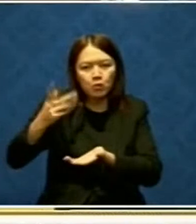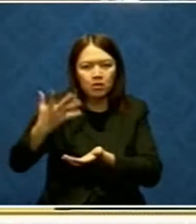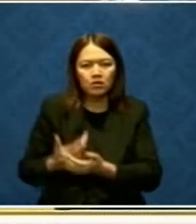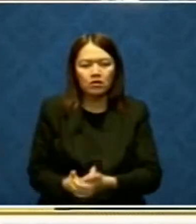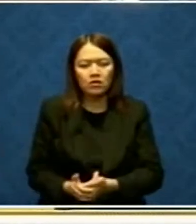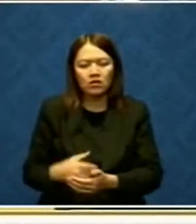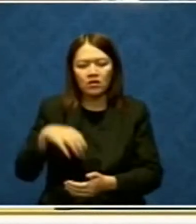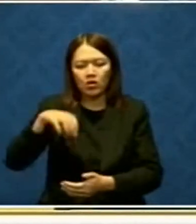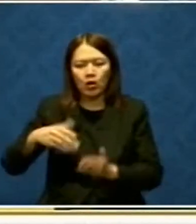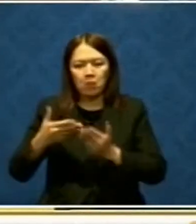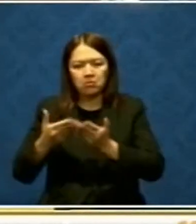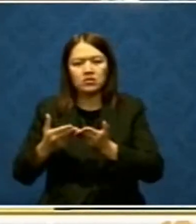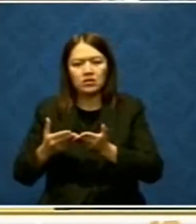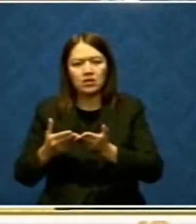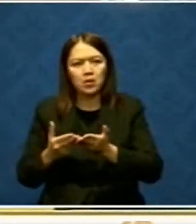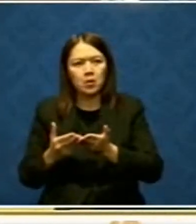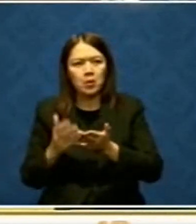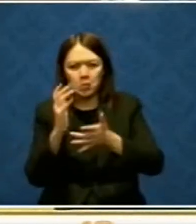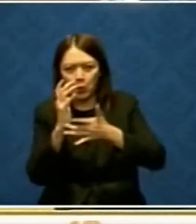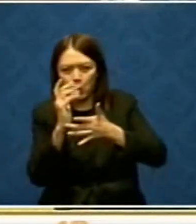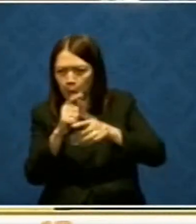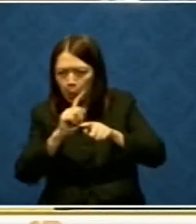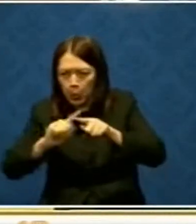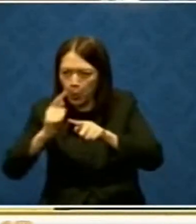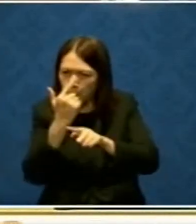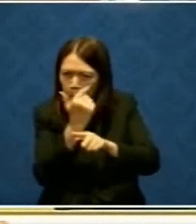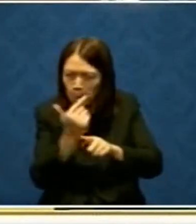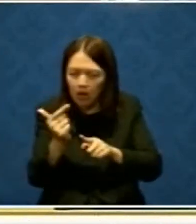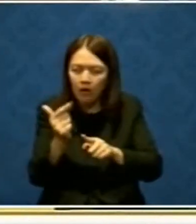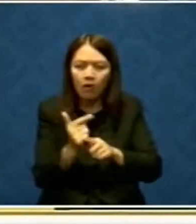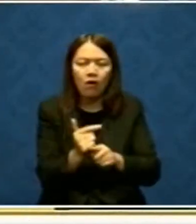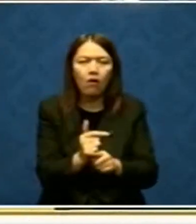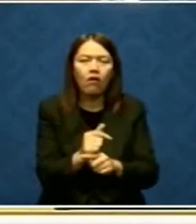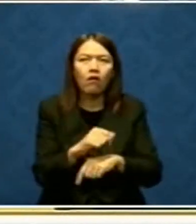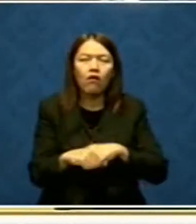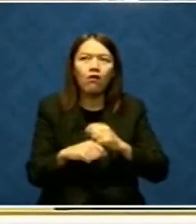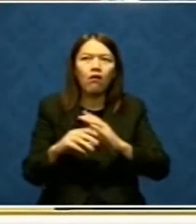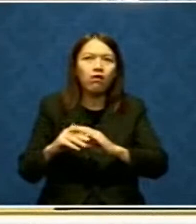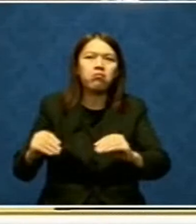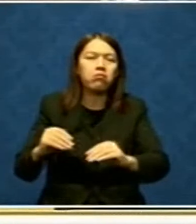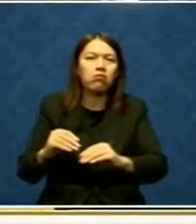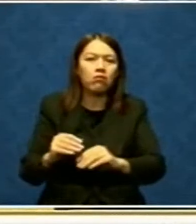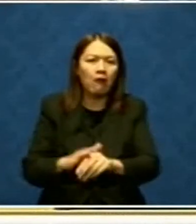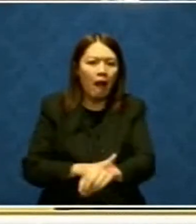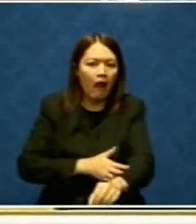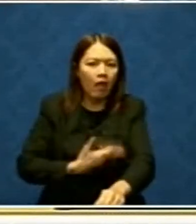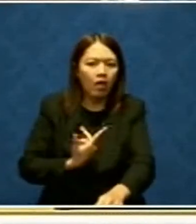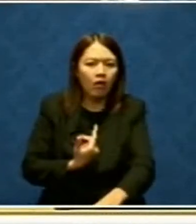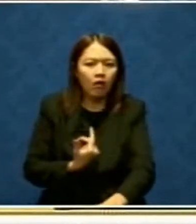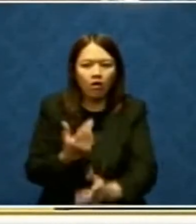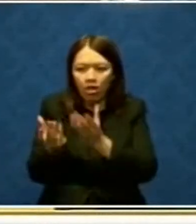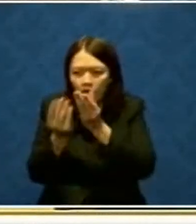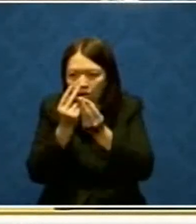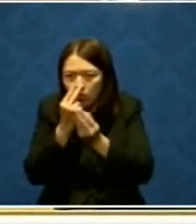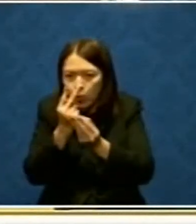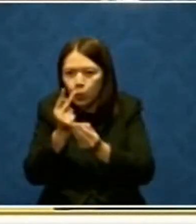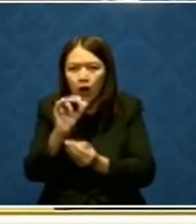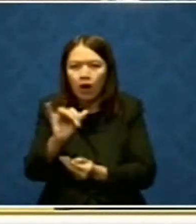บอกว่ามีการถ่ายทอดเทคโนโลยีนี่สร้างมาจะกี่ปีแล้วครับเนี่ยจนมีข่าวว่าไม่มีเครื่องยนต์แล้วเนี่ยยังไม่เคยส่งคนไปเรียนรู้อะไรเ